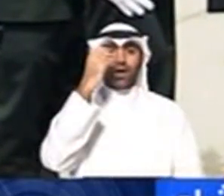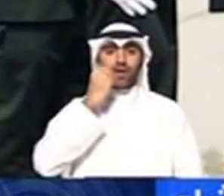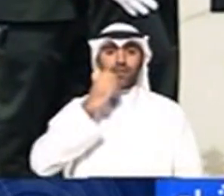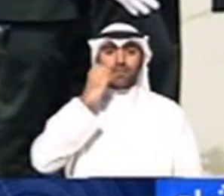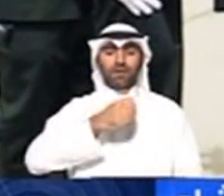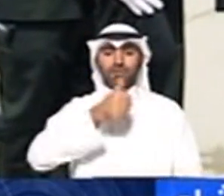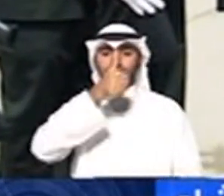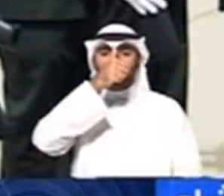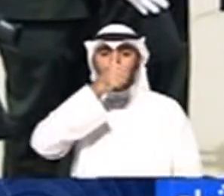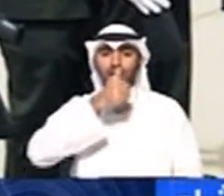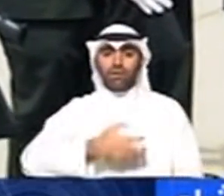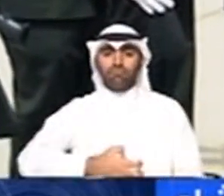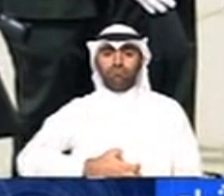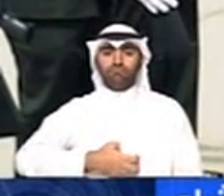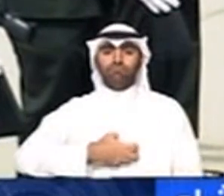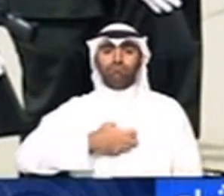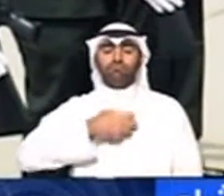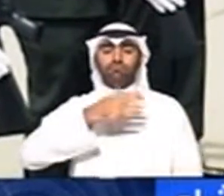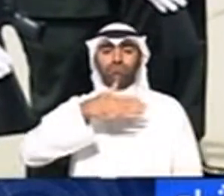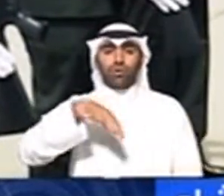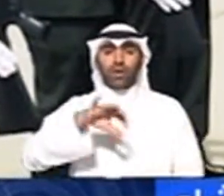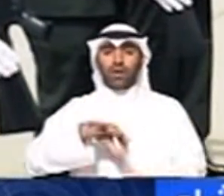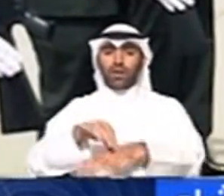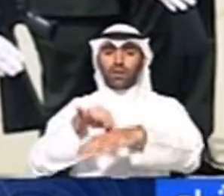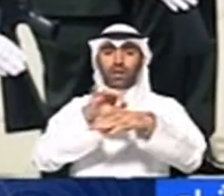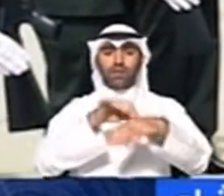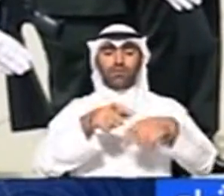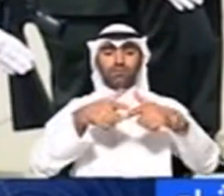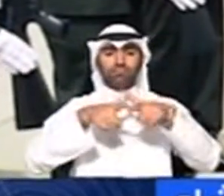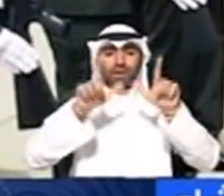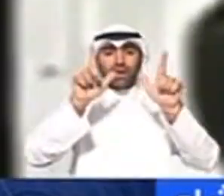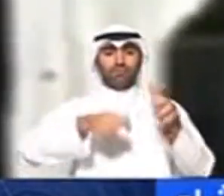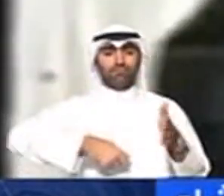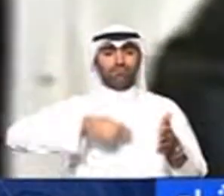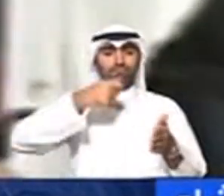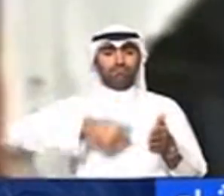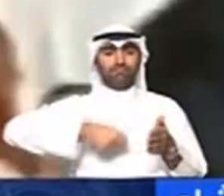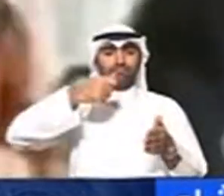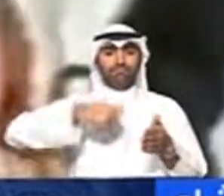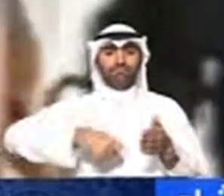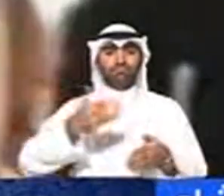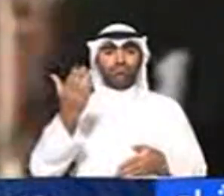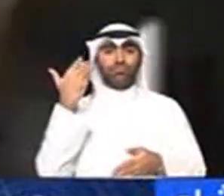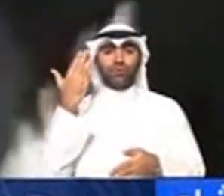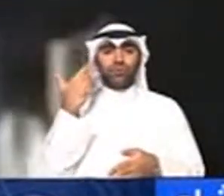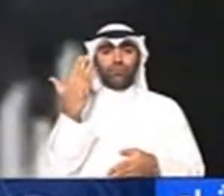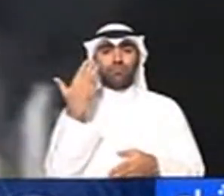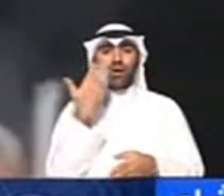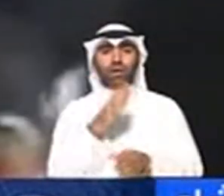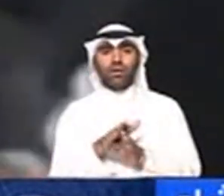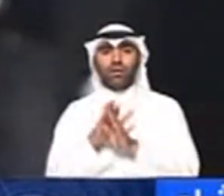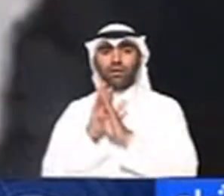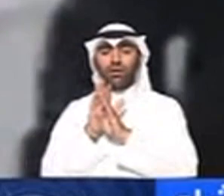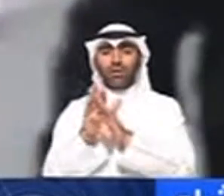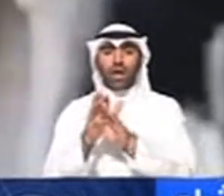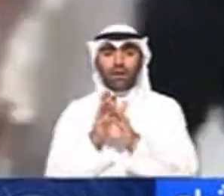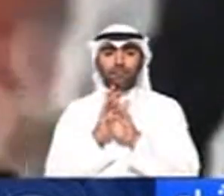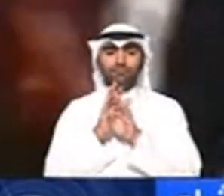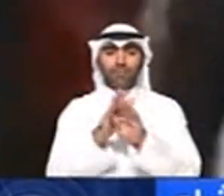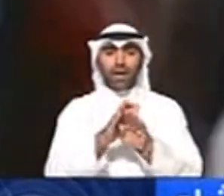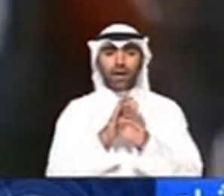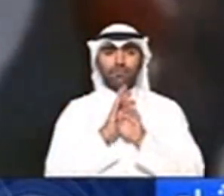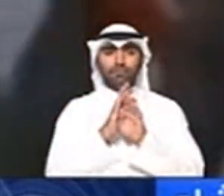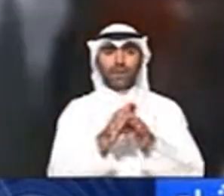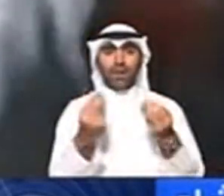الكبير، تقديرا وعرفانا بمساعيه الحثيثة منذ سنوات التأسيس الأولى في تمهيد خطوات الاتحاد وتقريب